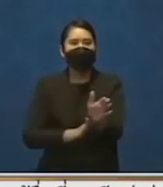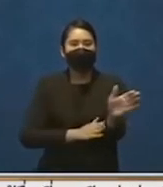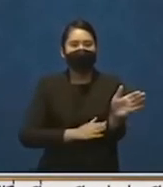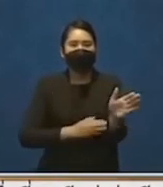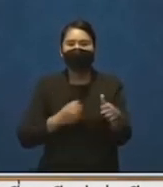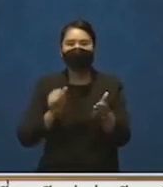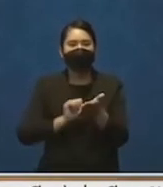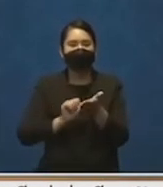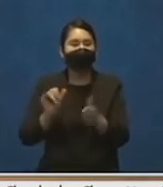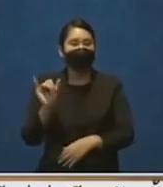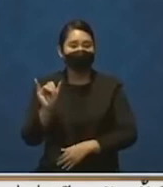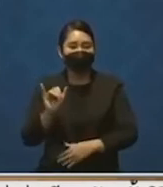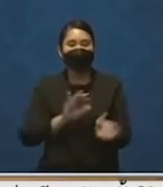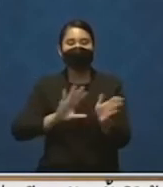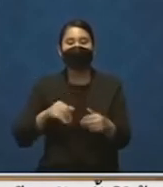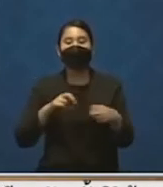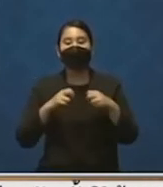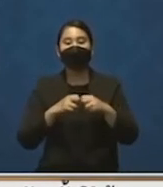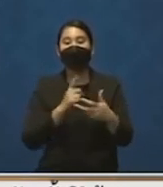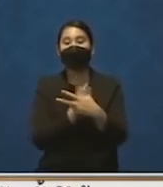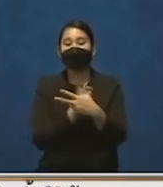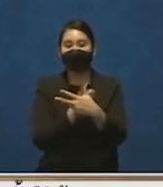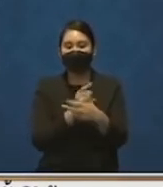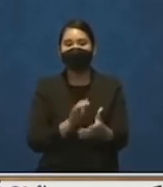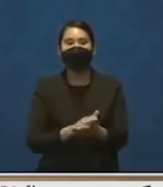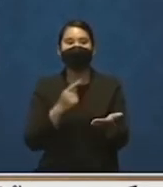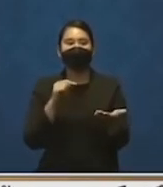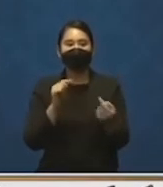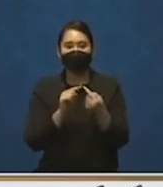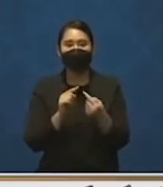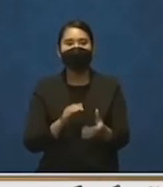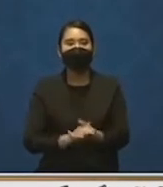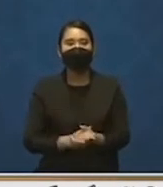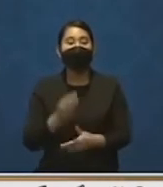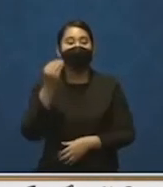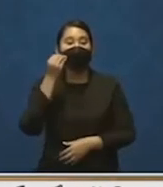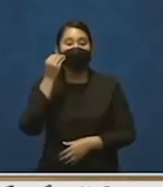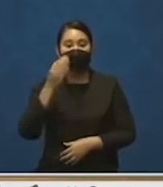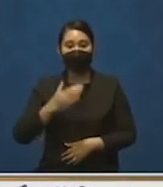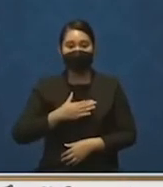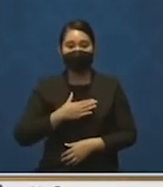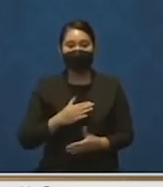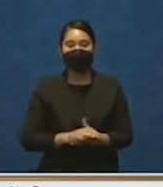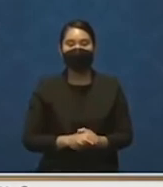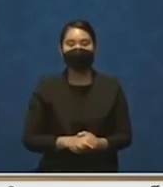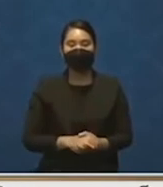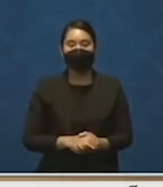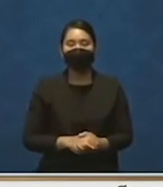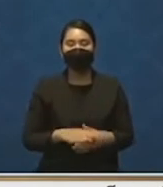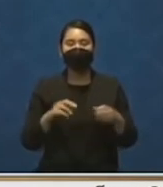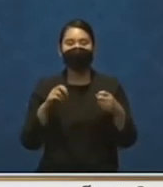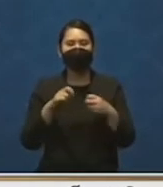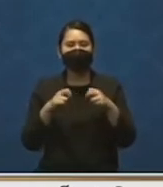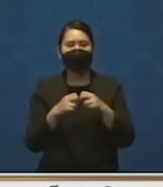ไขปัญหาที่1ครับเรื่องเอกสารสิทธิ์โดยเฉพาะในเขตเลือกตั้งที่7ของผมนาทวีสบ้าย้อยท่านประธานครับถือว่าเป็นพื้นที่ที่